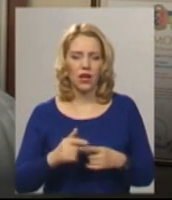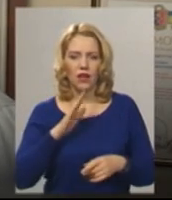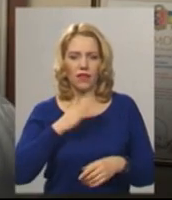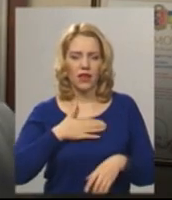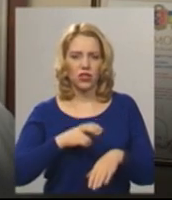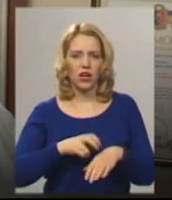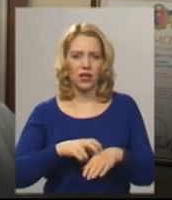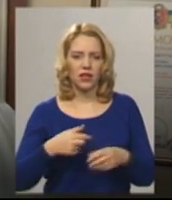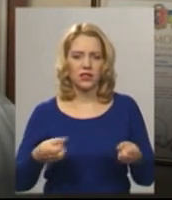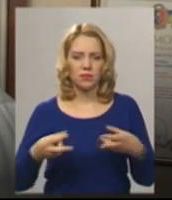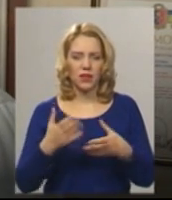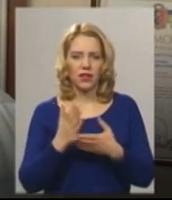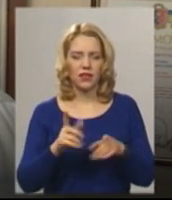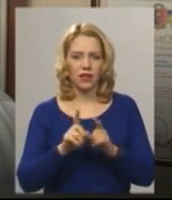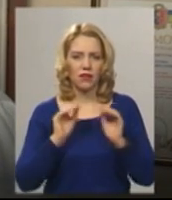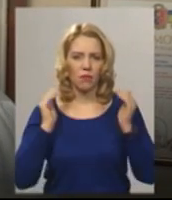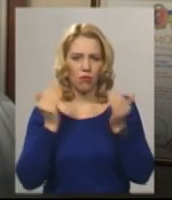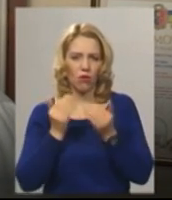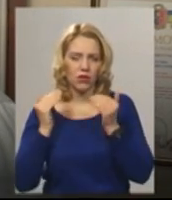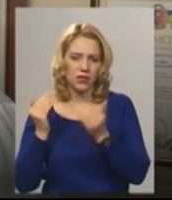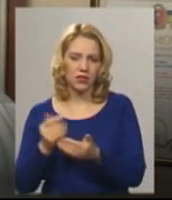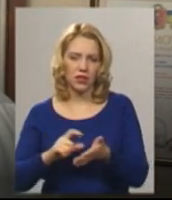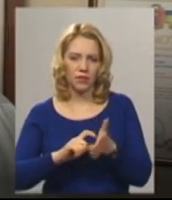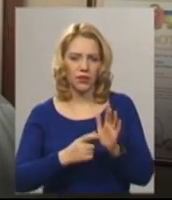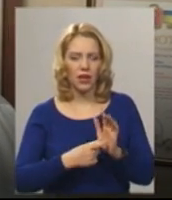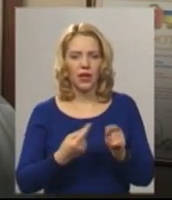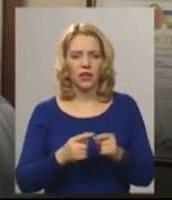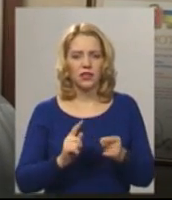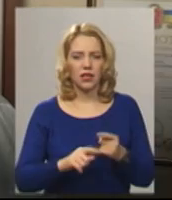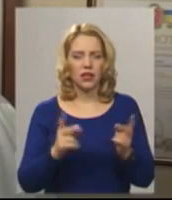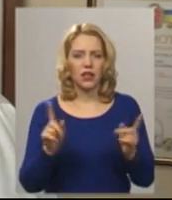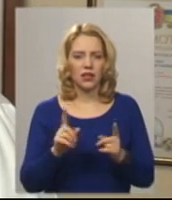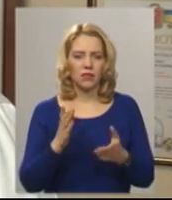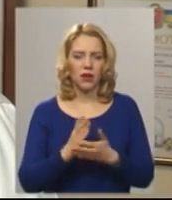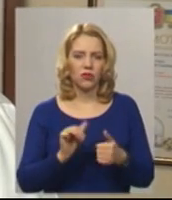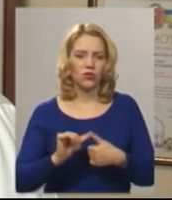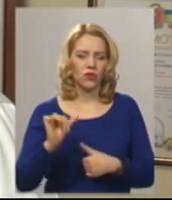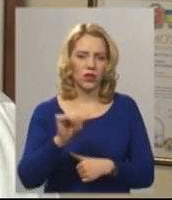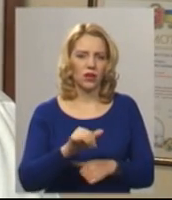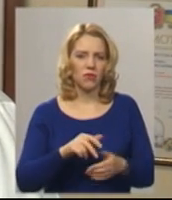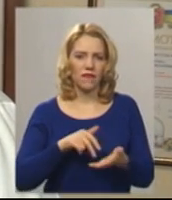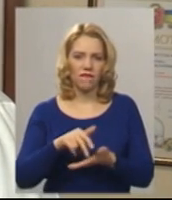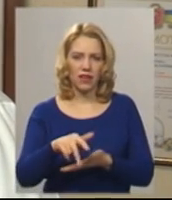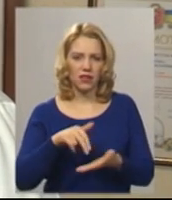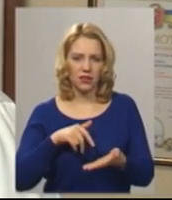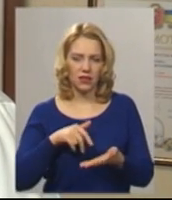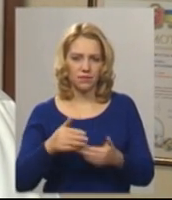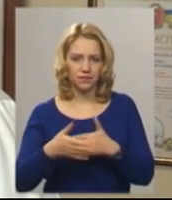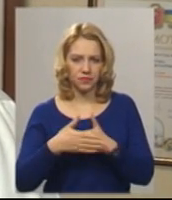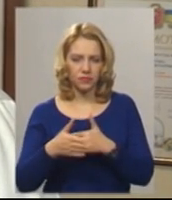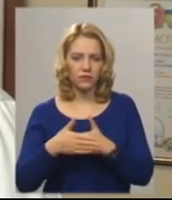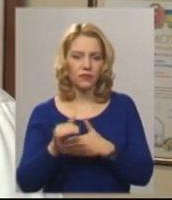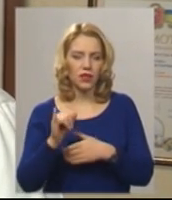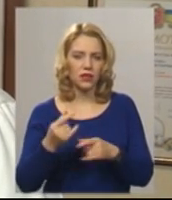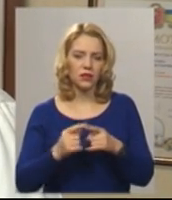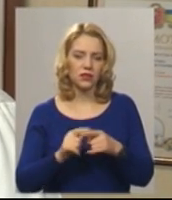є такі бокси, їх достатньо, так звані мейцерівські бокси, які мають окремий вихід. І